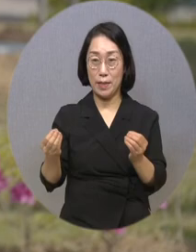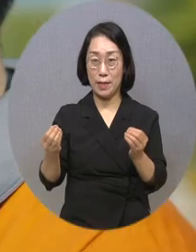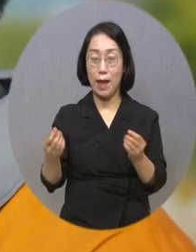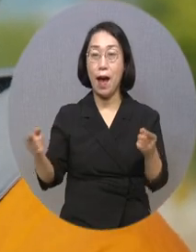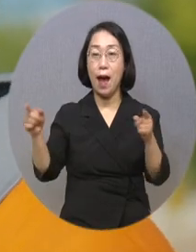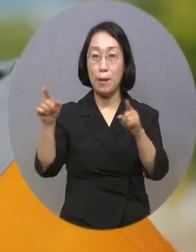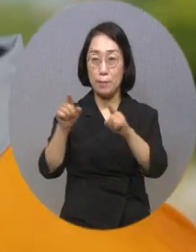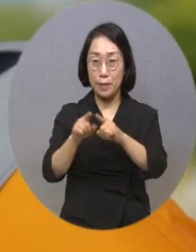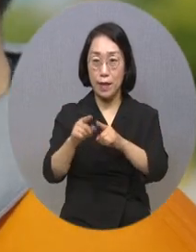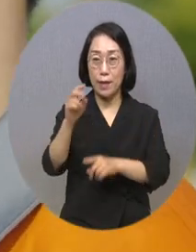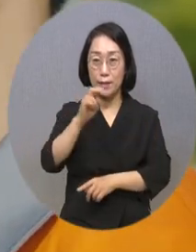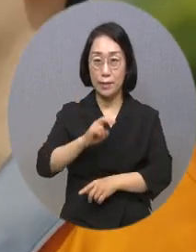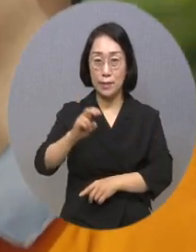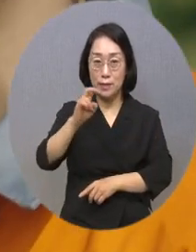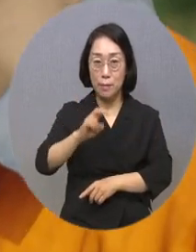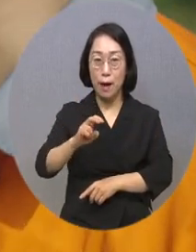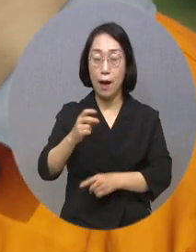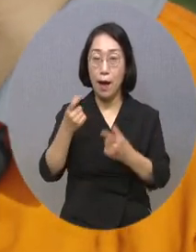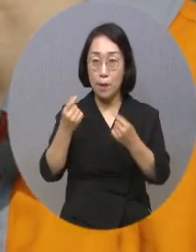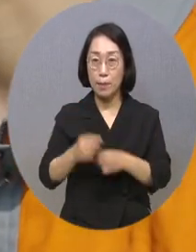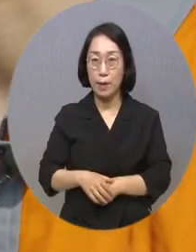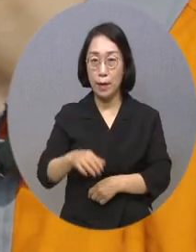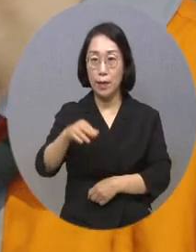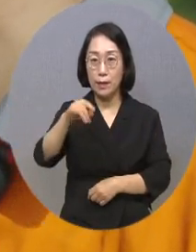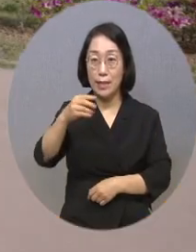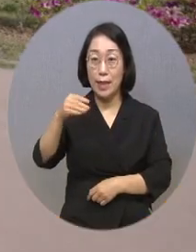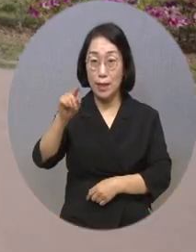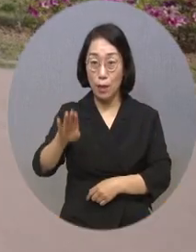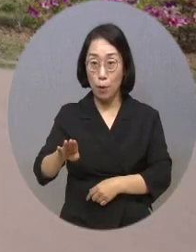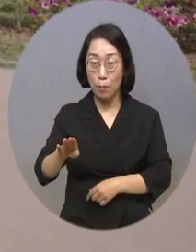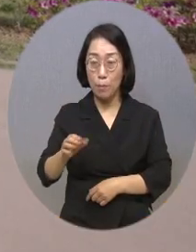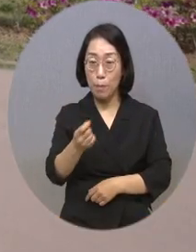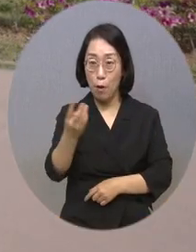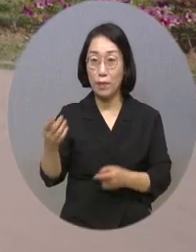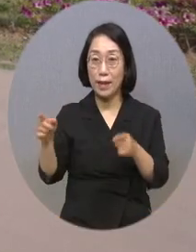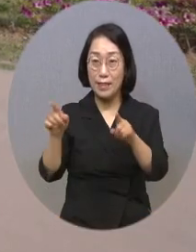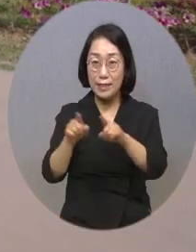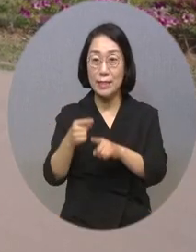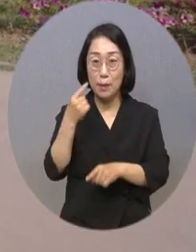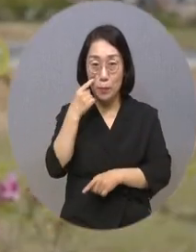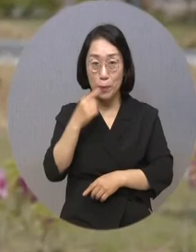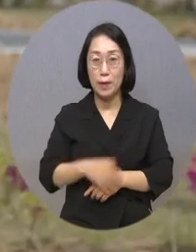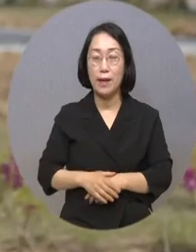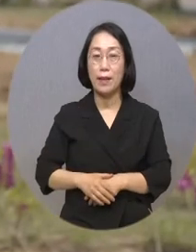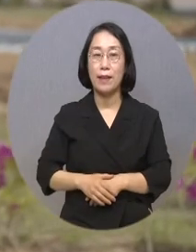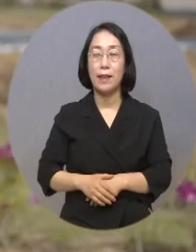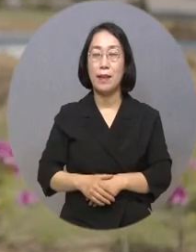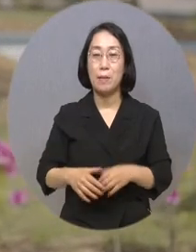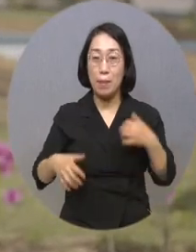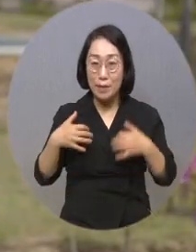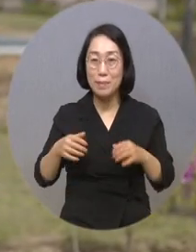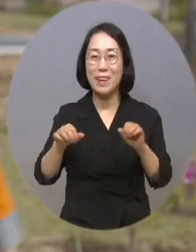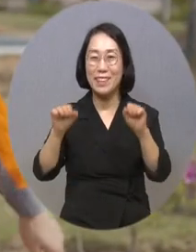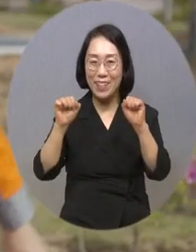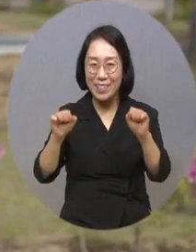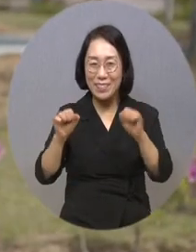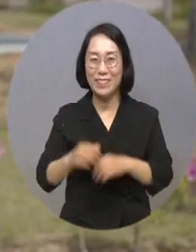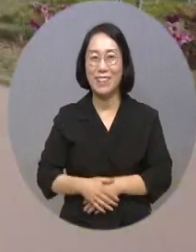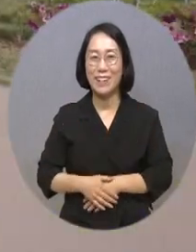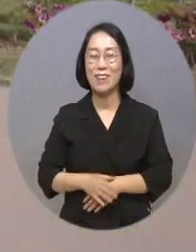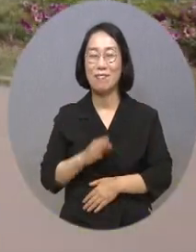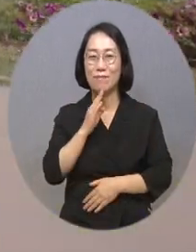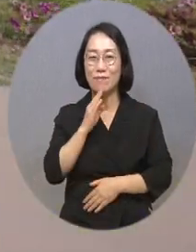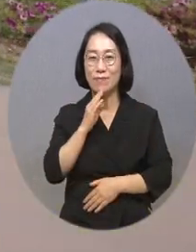함께 무안군청에서 오늘 셀럽분과 함께 다시 한번 만나뵙도록 하겠습니다. 인사하시죠. 반갑습니다. 안녕하십니까. 미디어